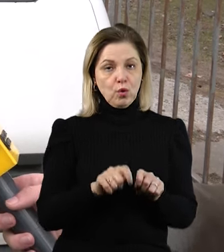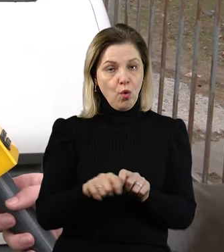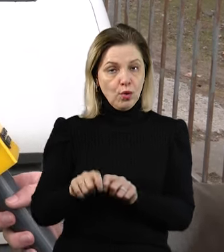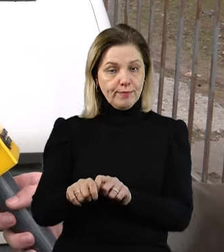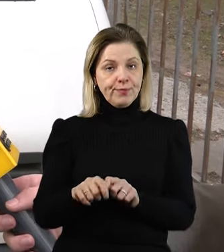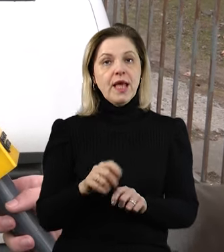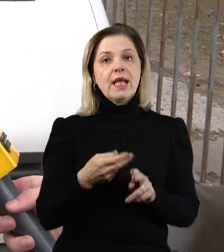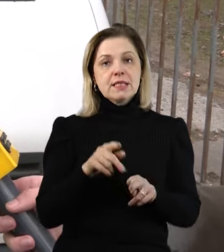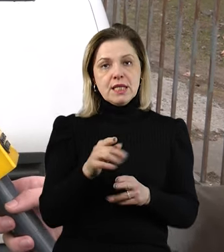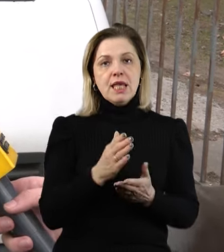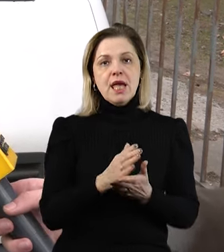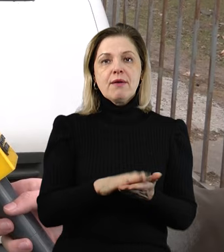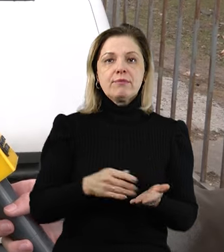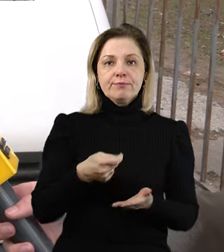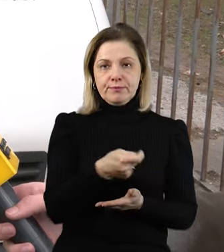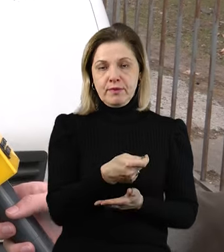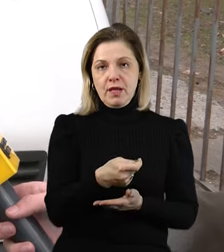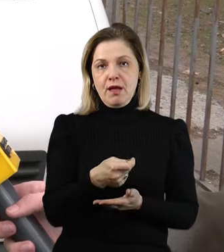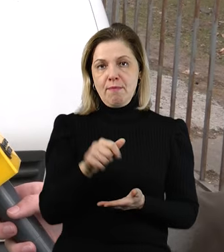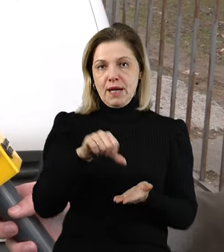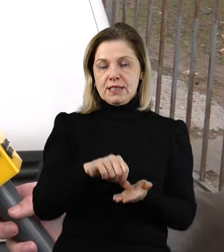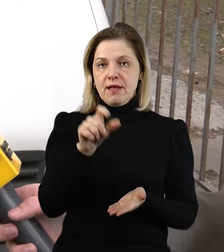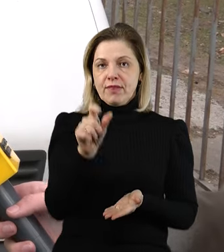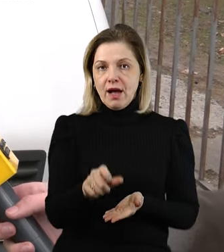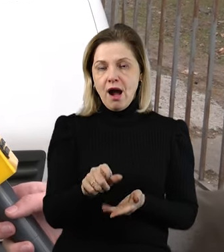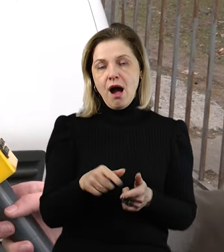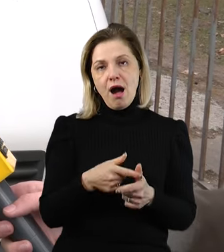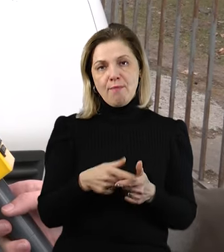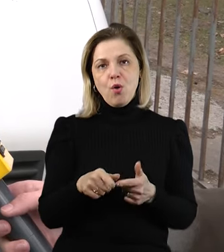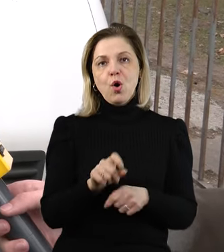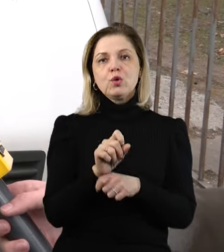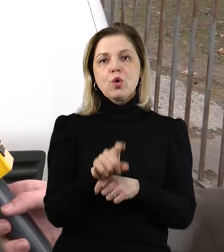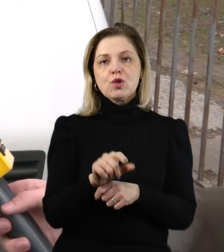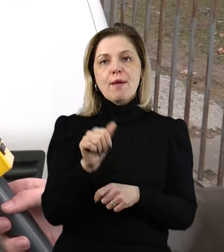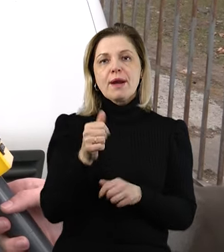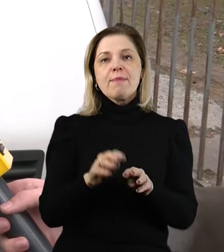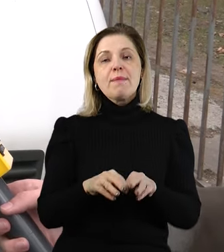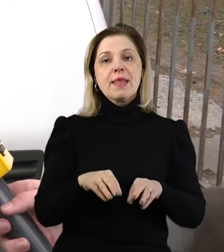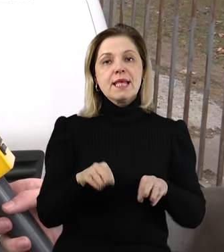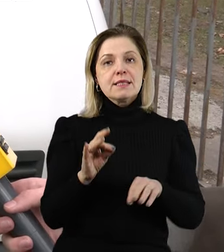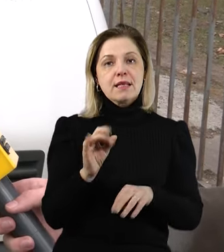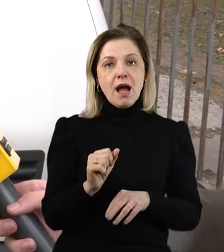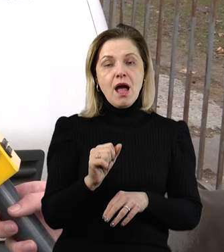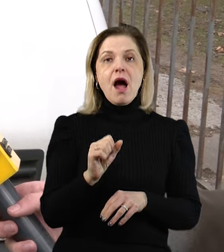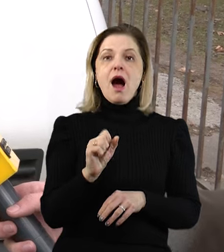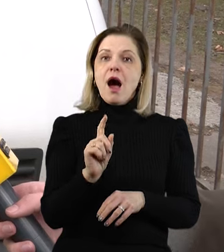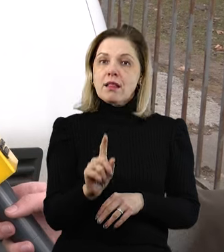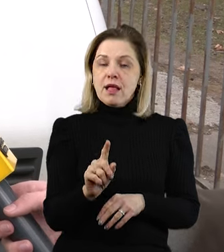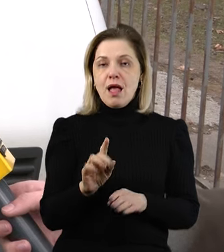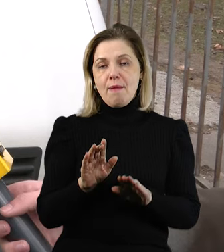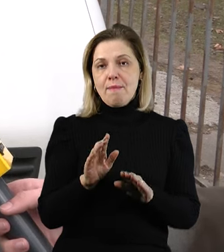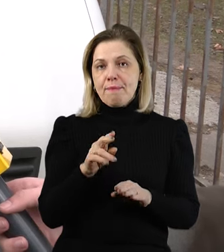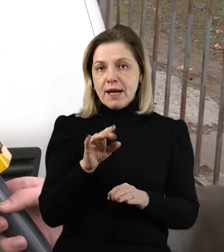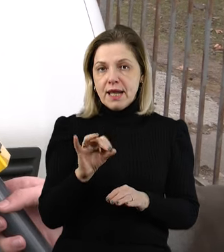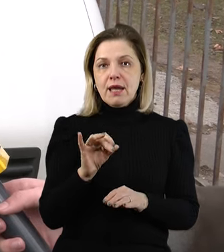декілька підстав – це звернення працівника або доручення прем'єр-міністра, але при перевірці ми